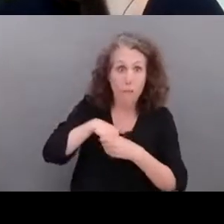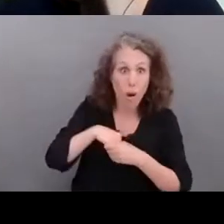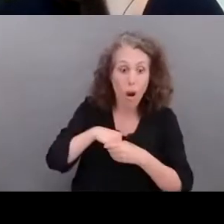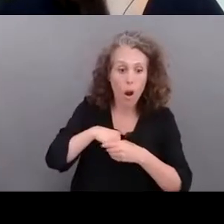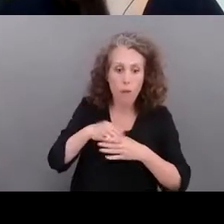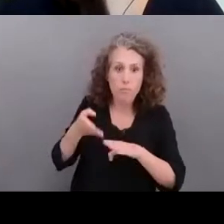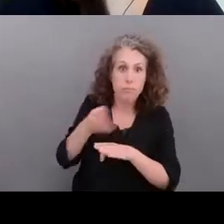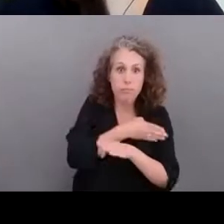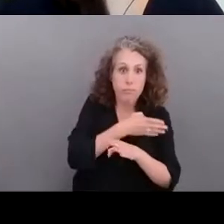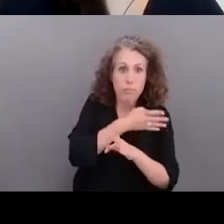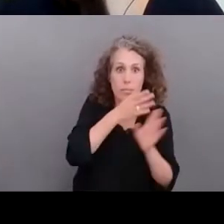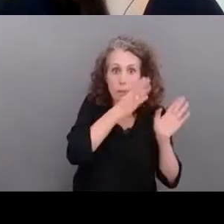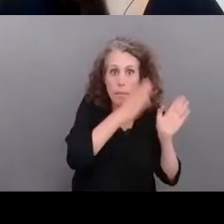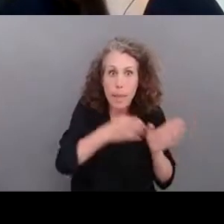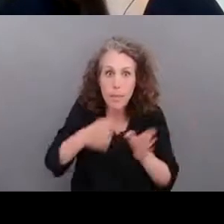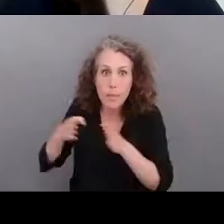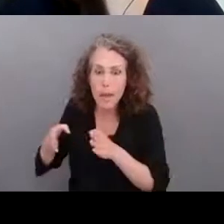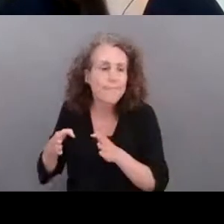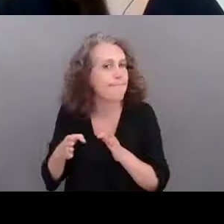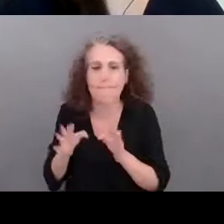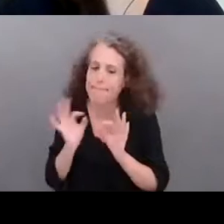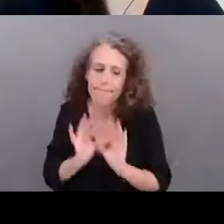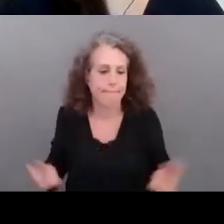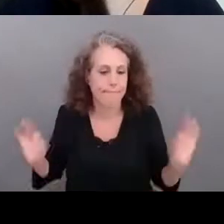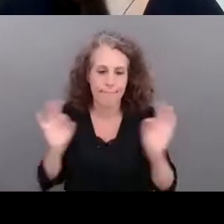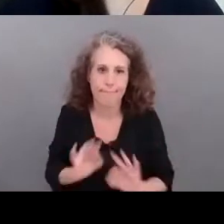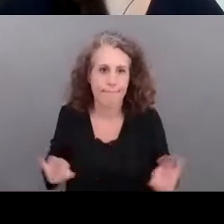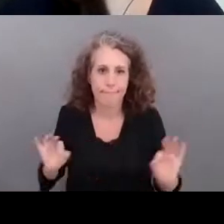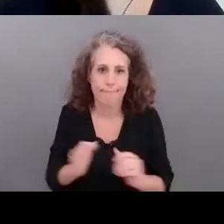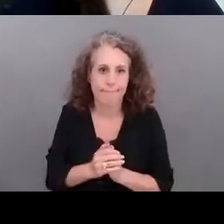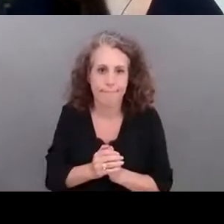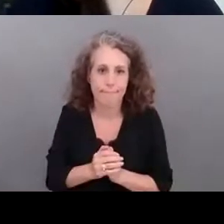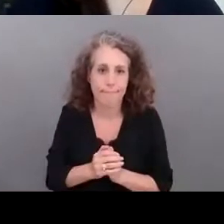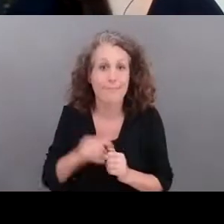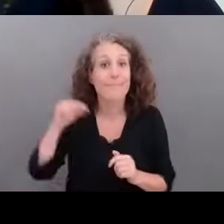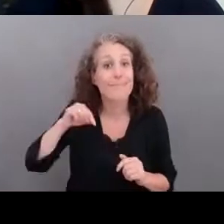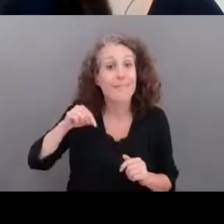contre la COVID. Il faut en effet davantage les inclure.